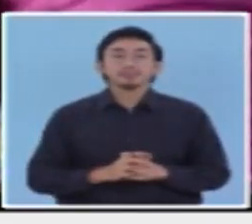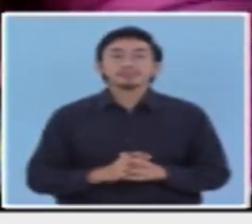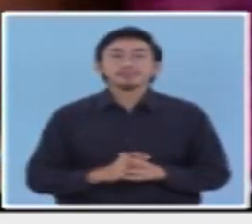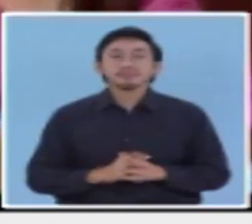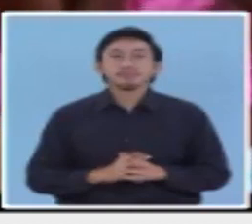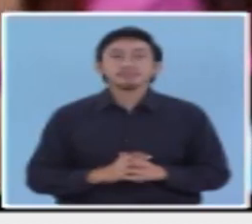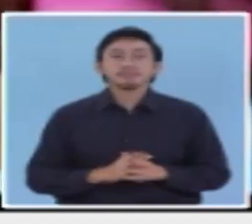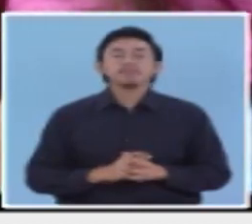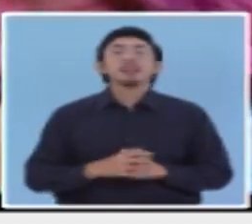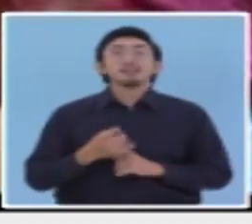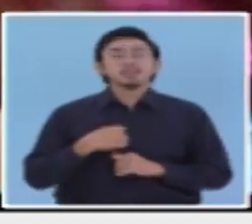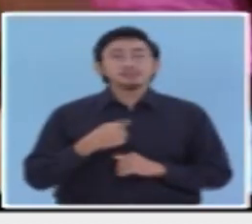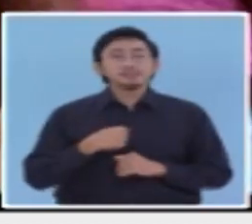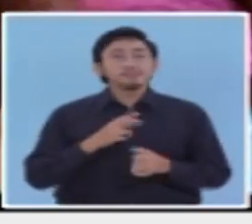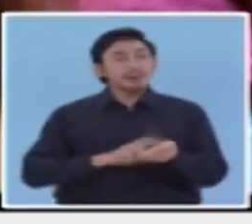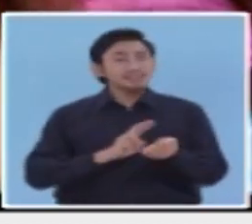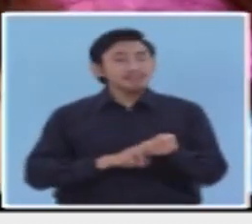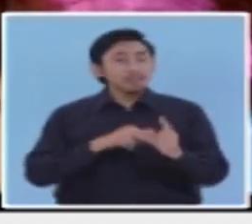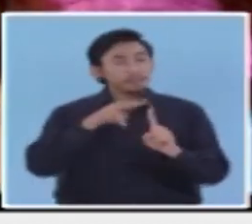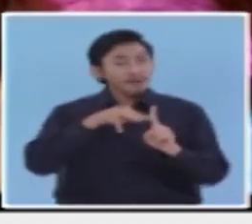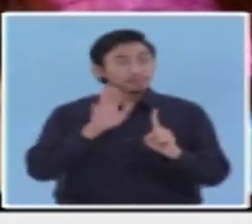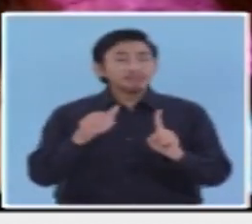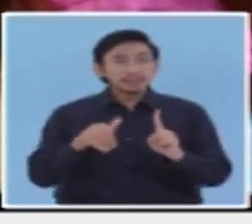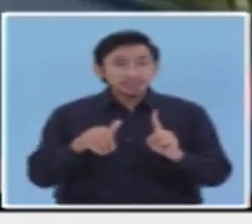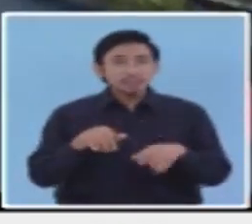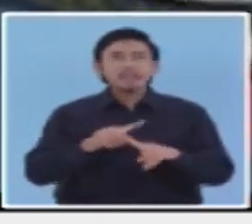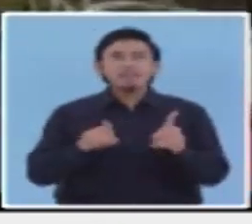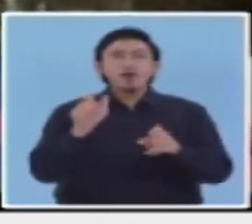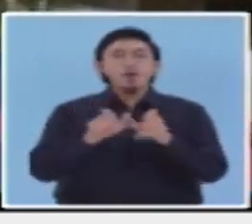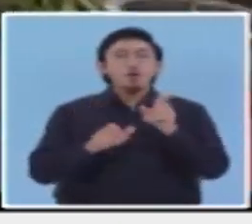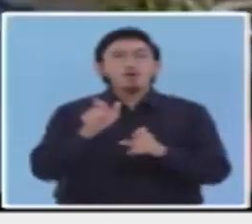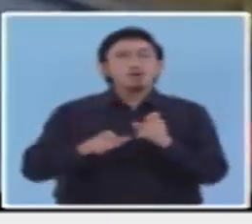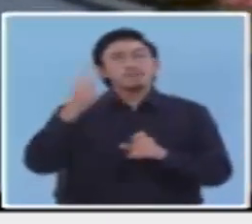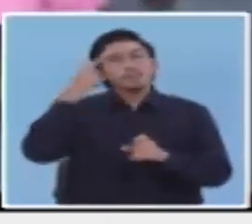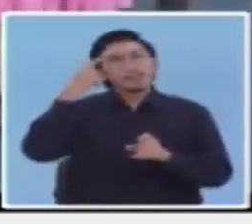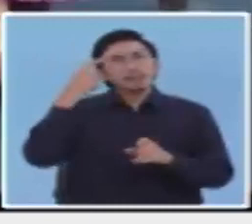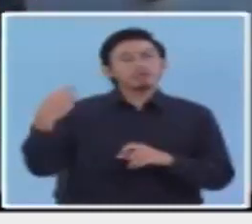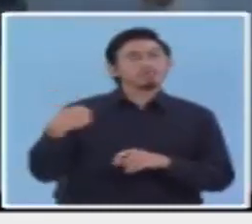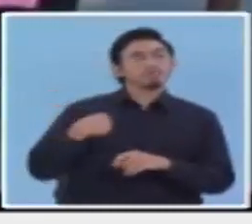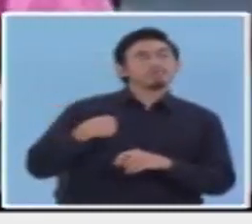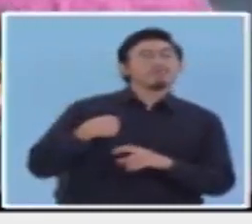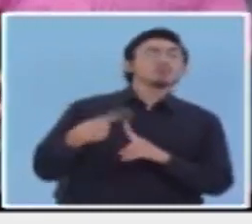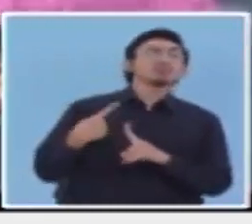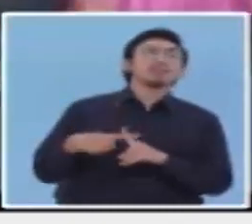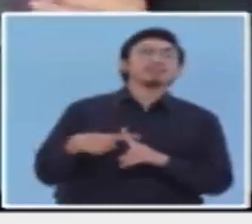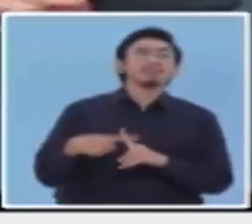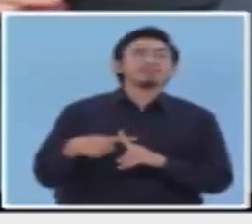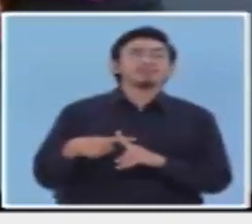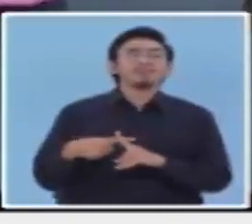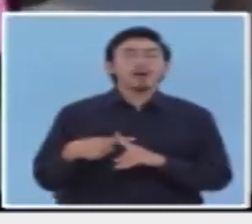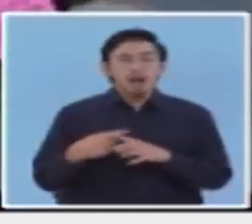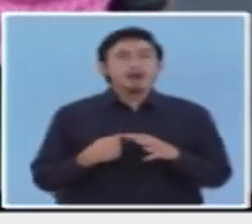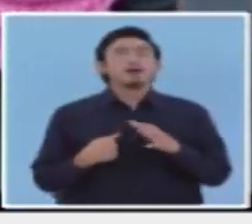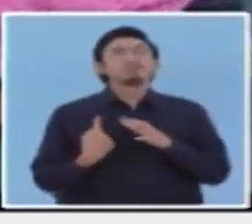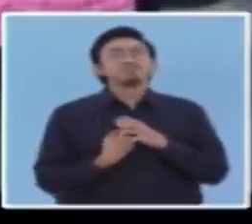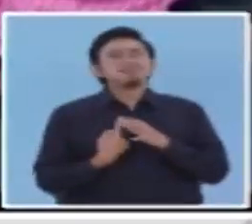positif, sedangkan saya juga baru tes swab itu 3 hari setelah saya masuk isolasi. Setelah